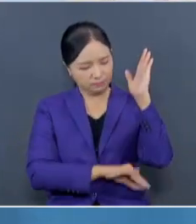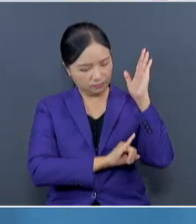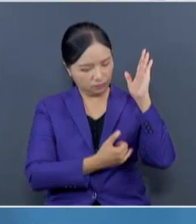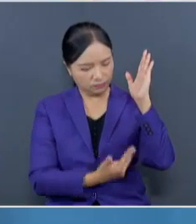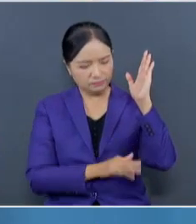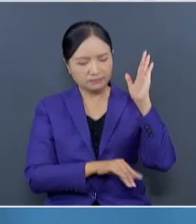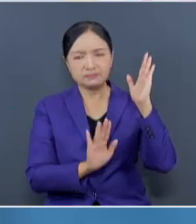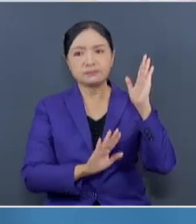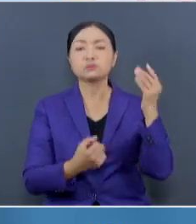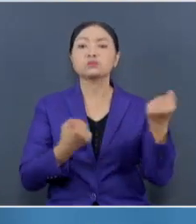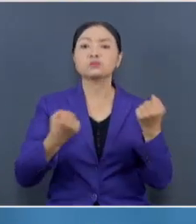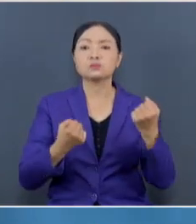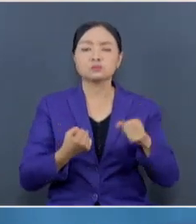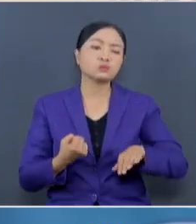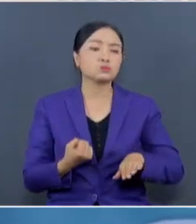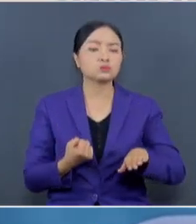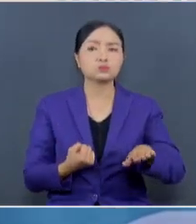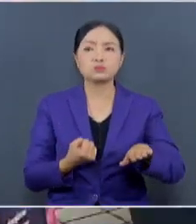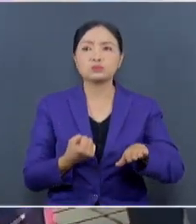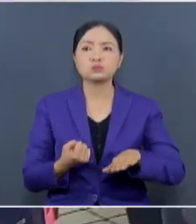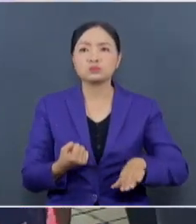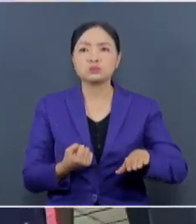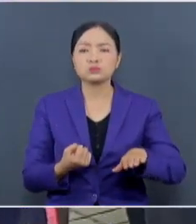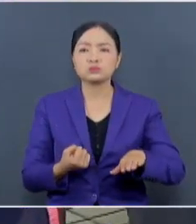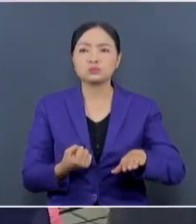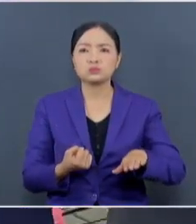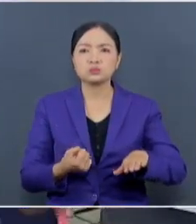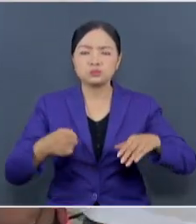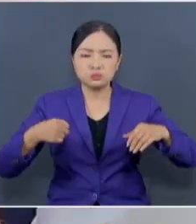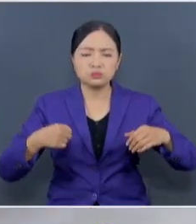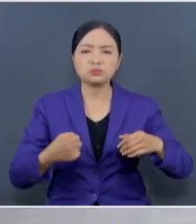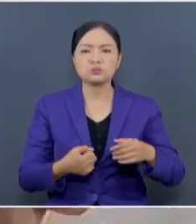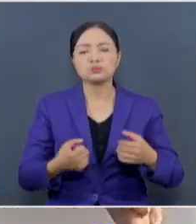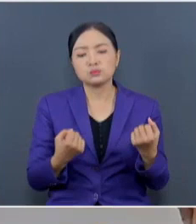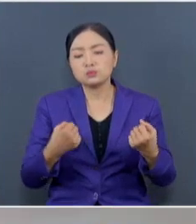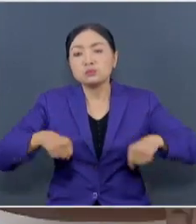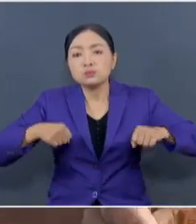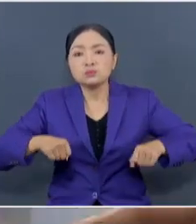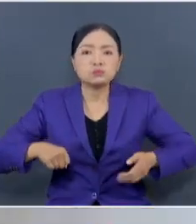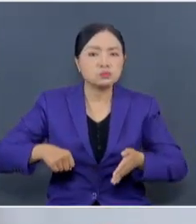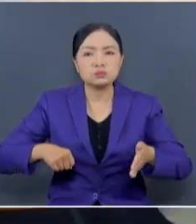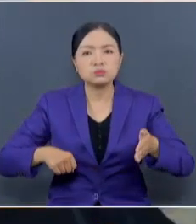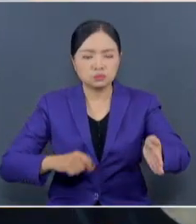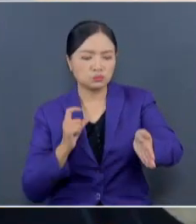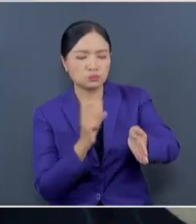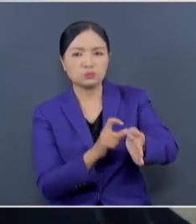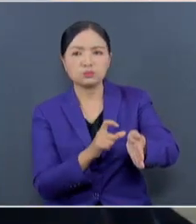ใต้แล้วรถที่ใช้เก็บดอกเบี้ยยังต้องมาซื้อรถจักรยานยนต์ทะเบียนอุทัยธานีเลยเพราะว่าอะไรมันดูขลัง